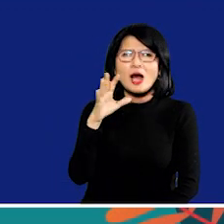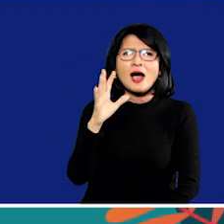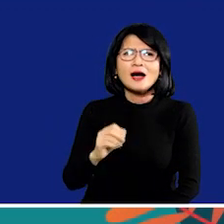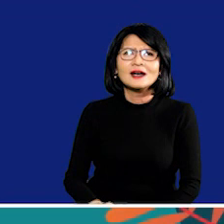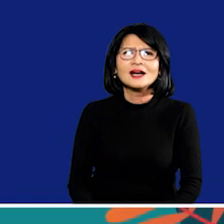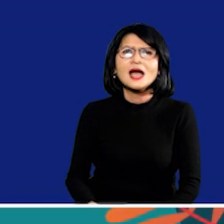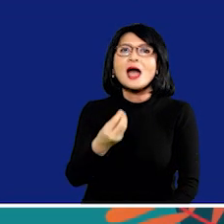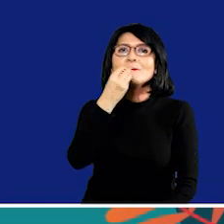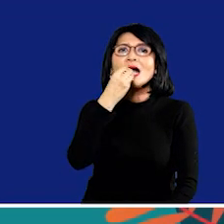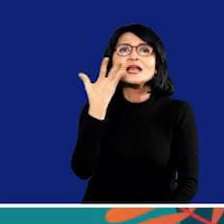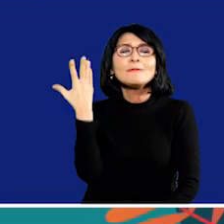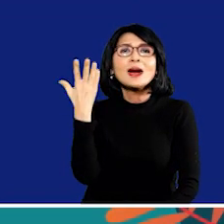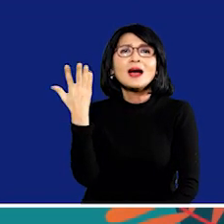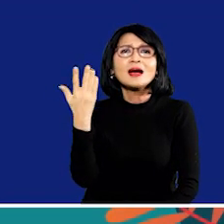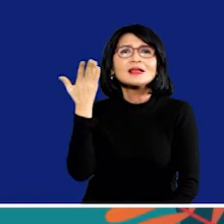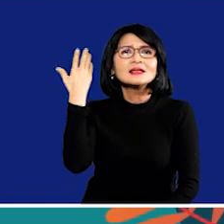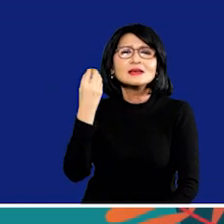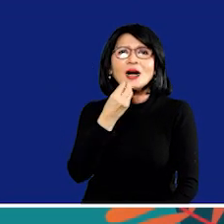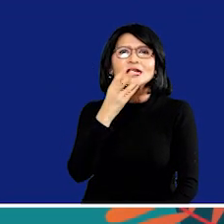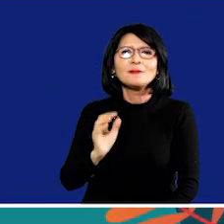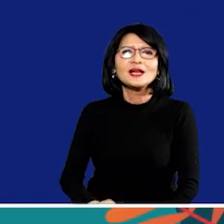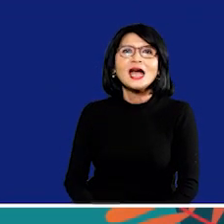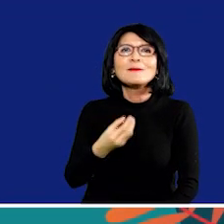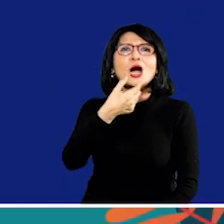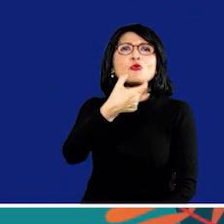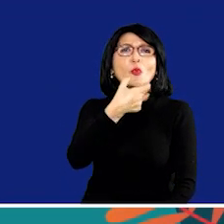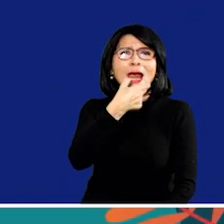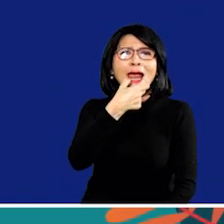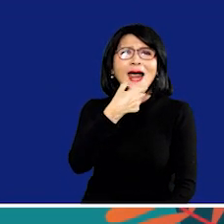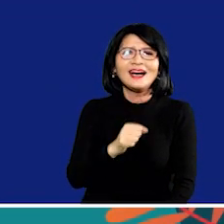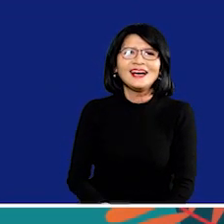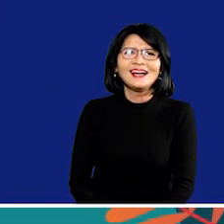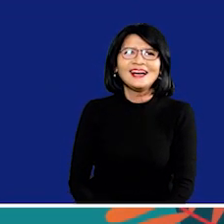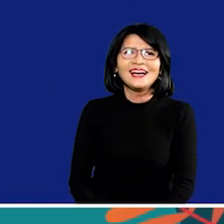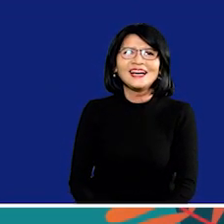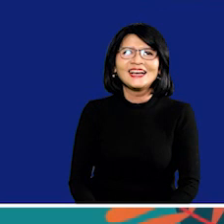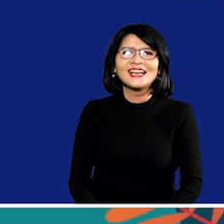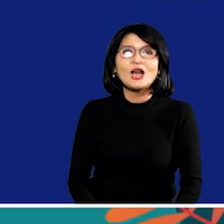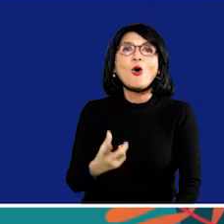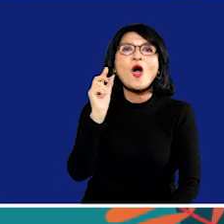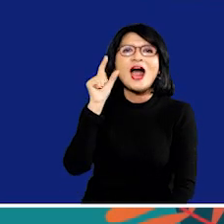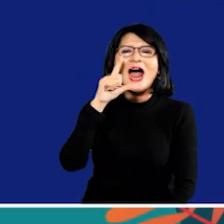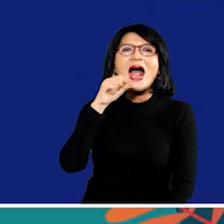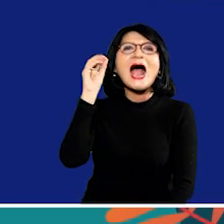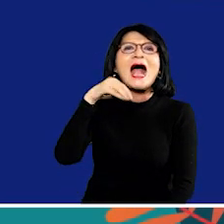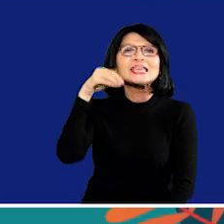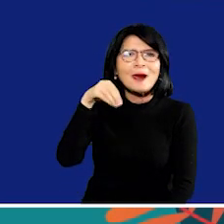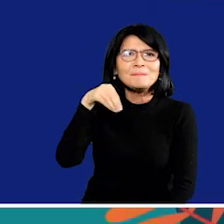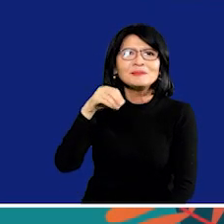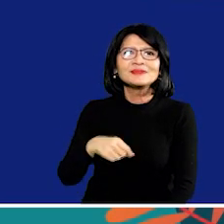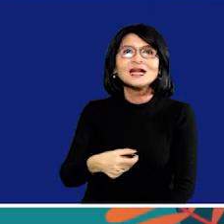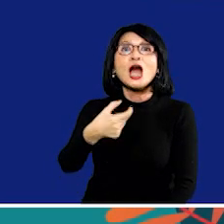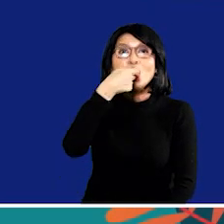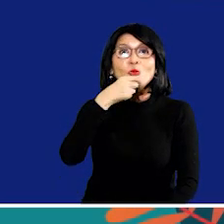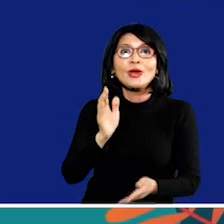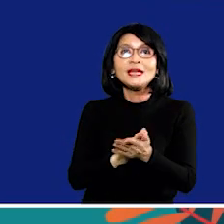Udah. Sarapan apa tadi? Sarapan kue. Oke. Okay. Sarapan ayam. Wah,